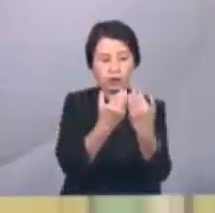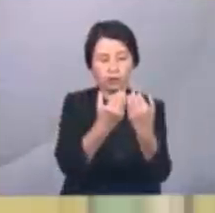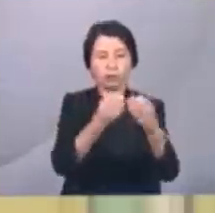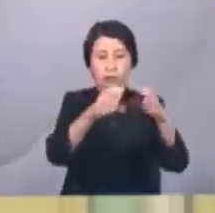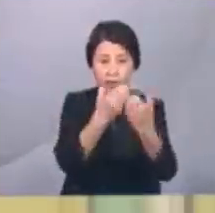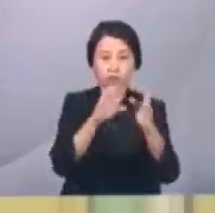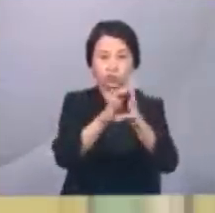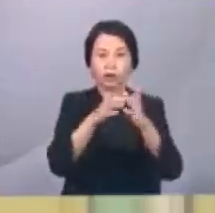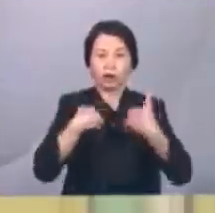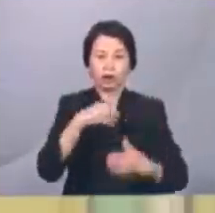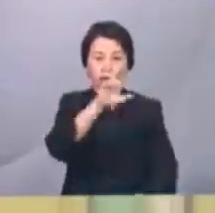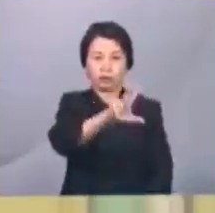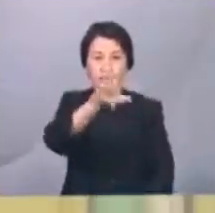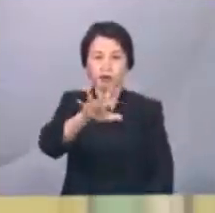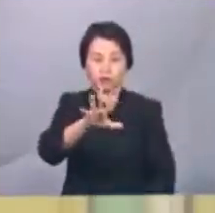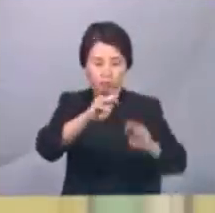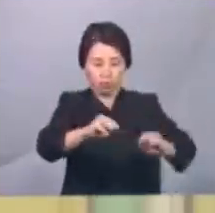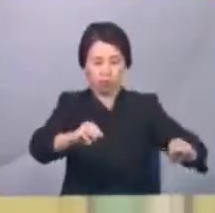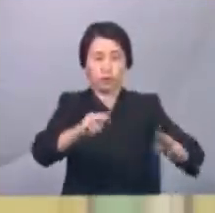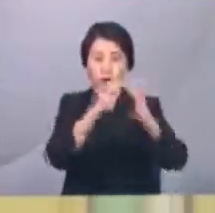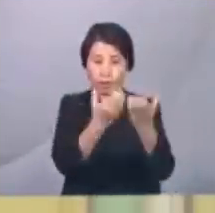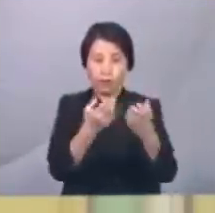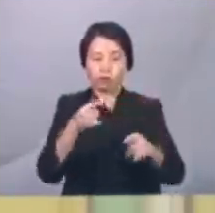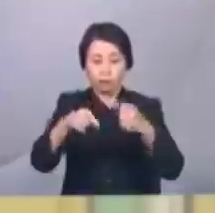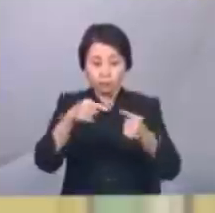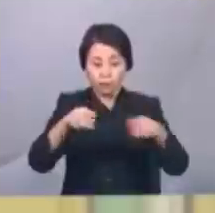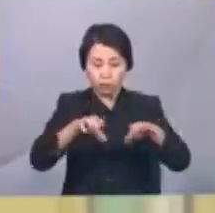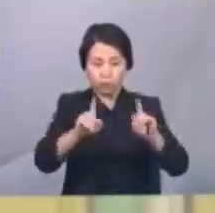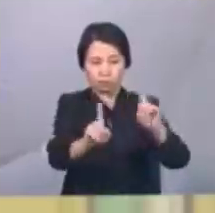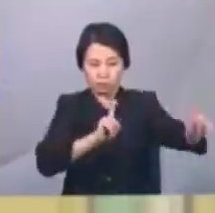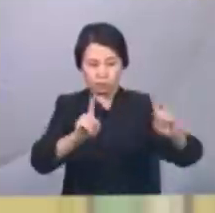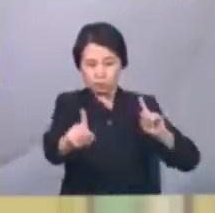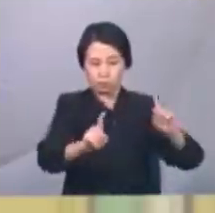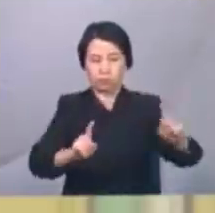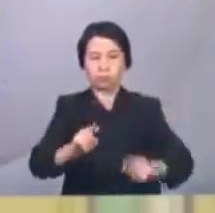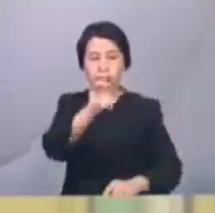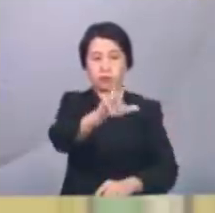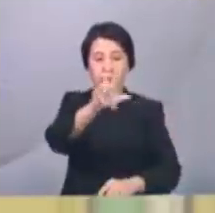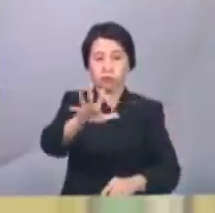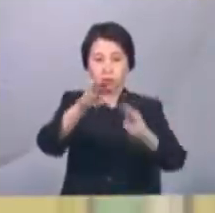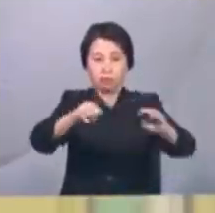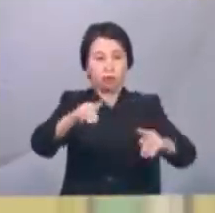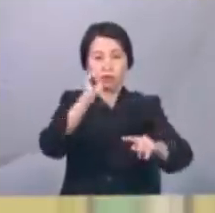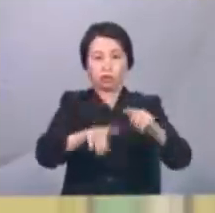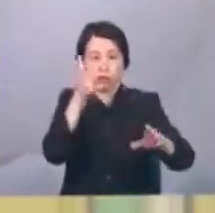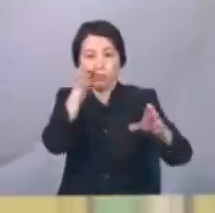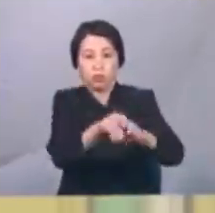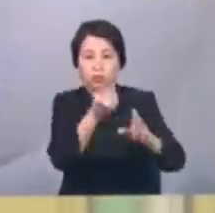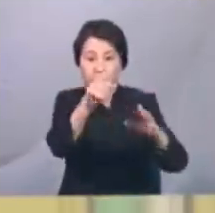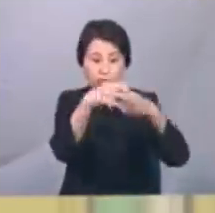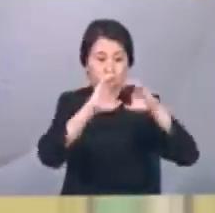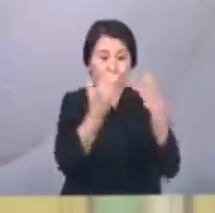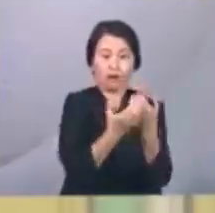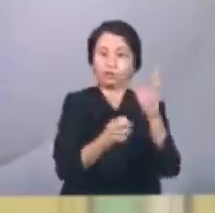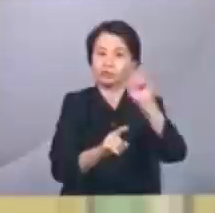seramai 35 orang pelajar, apabila kita laksanakan penjarakan sosial, 35 orang pelajar dah tak muat masuk satu kelas. Jadi apa